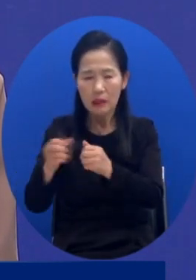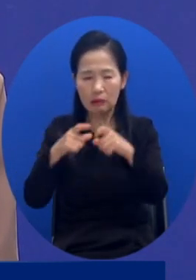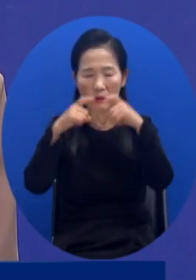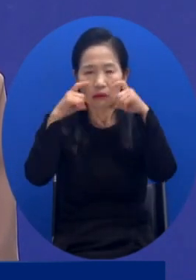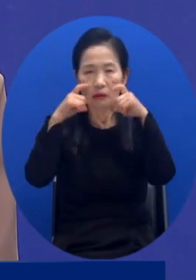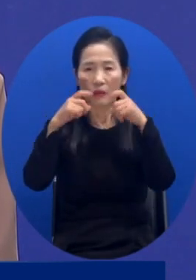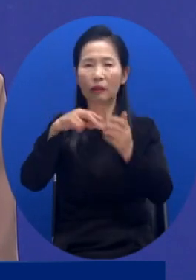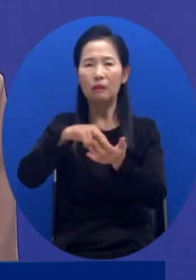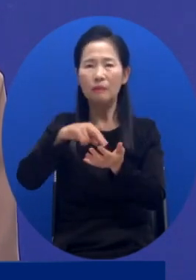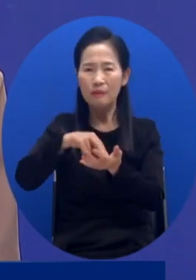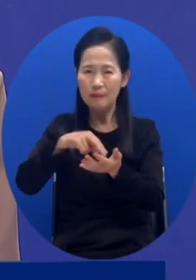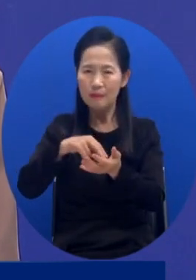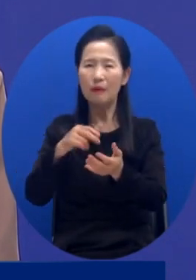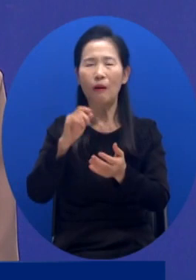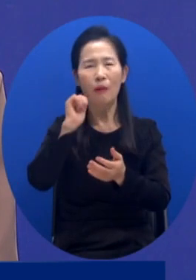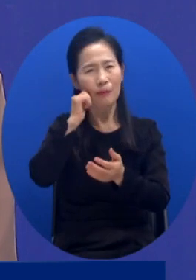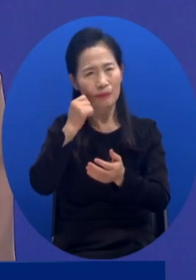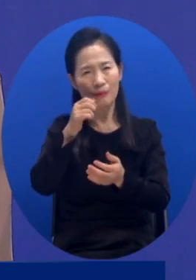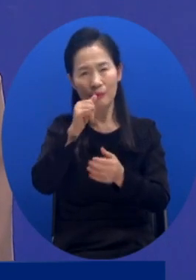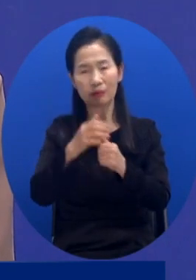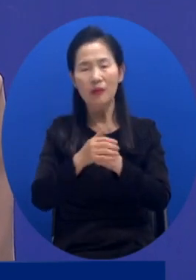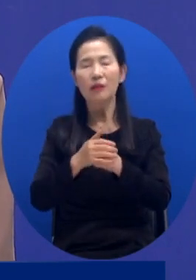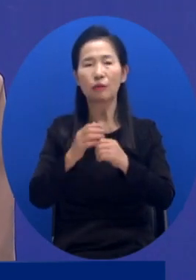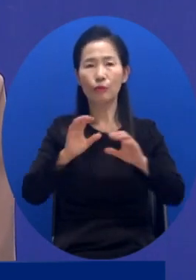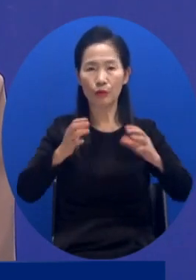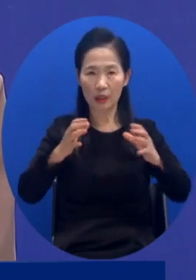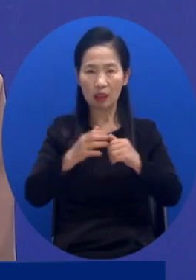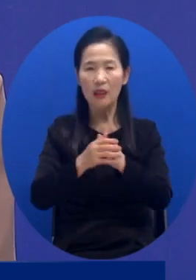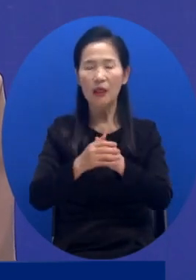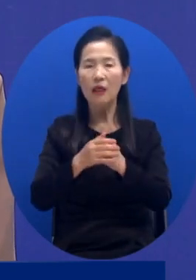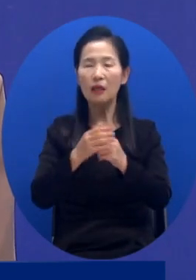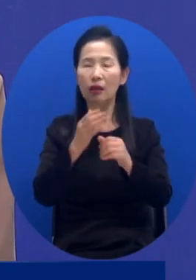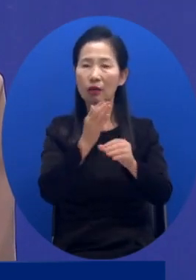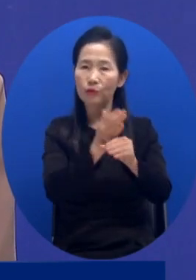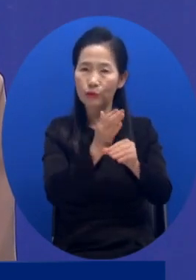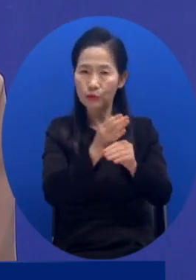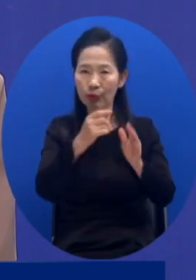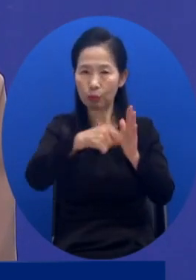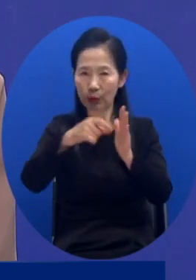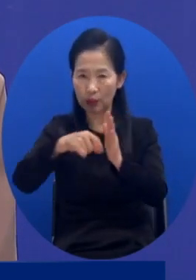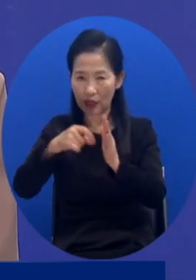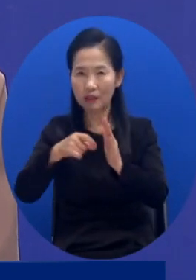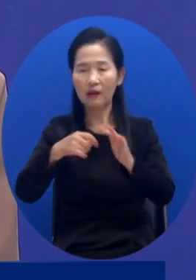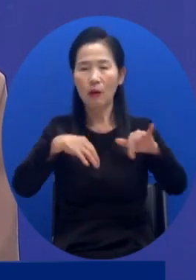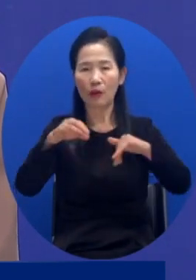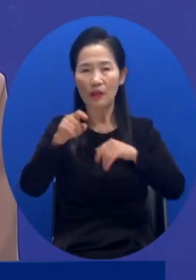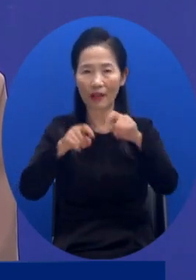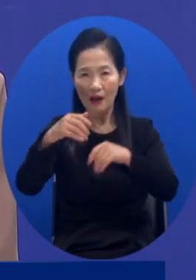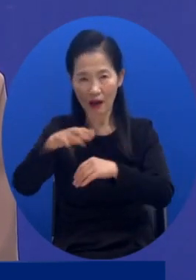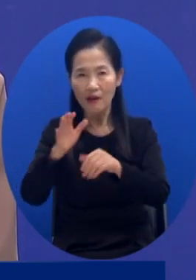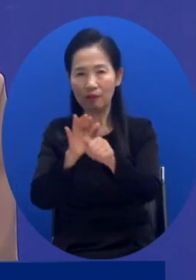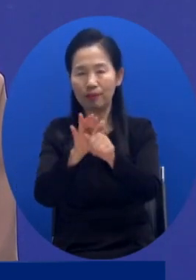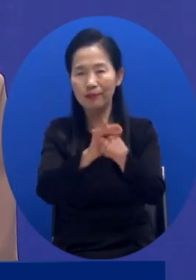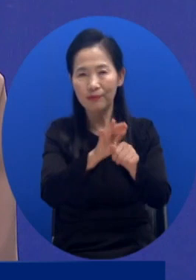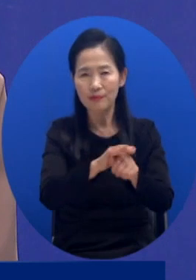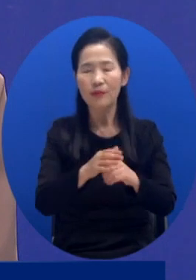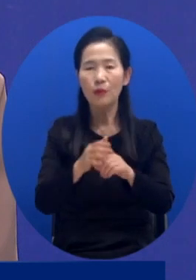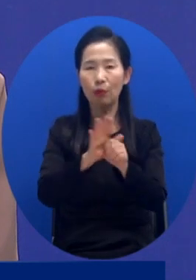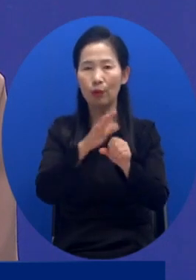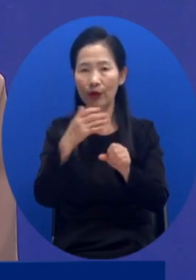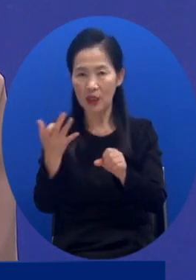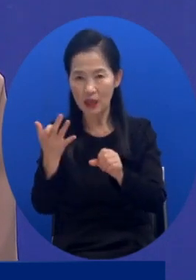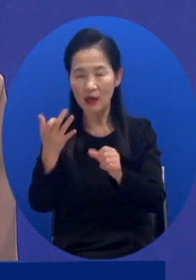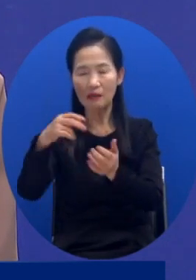등 어려움을 겪고 있습니다. 이들을 위해 국내 한 교단의 목회자들이 거리로 나섰습니다. 코로나 사태 속에서